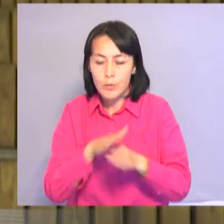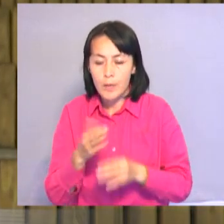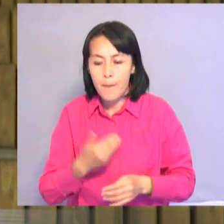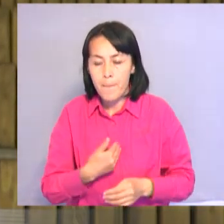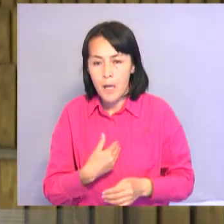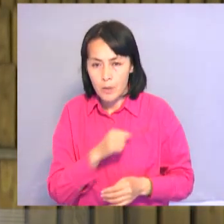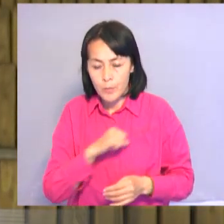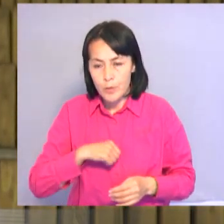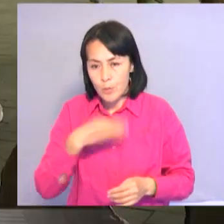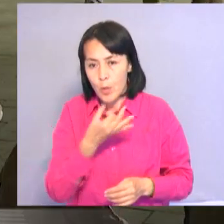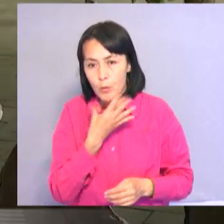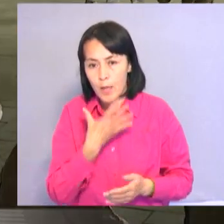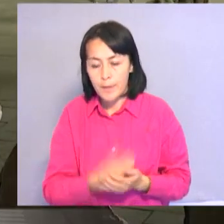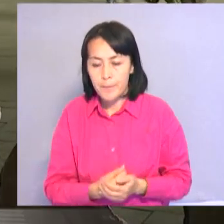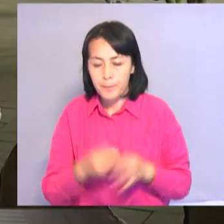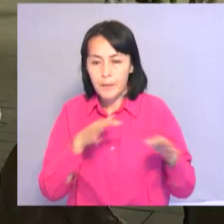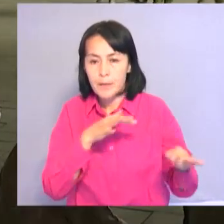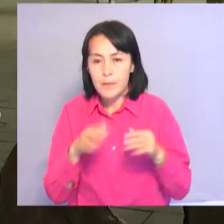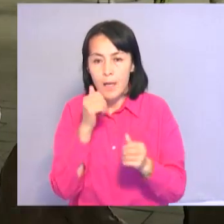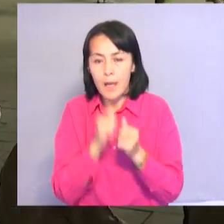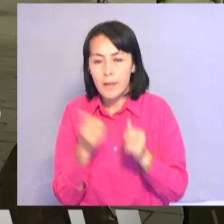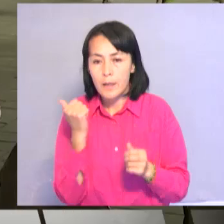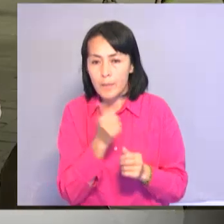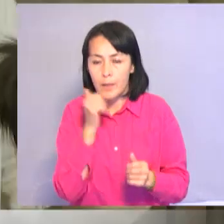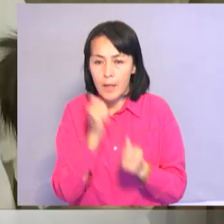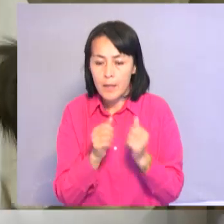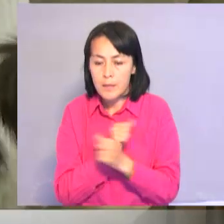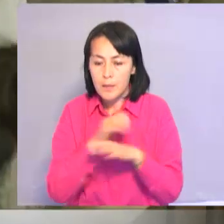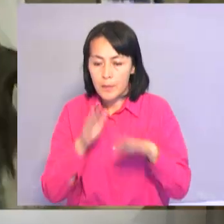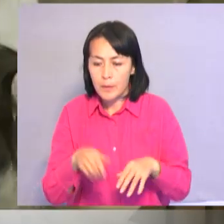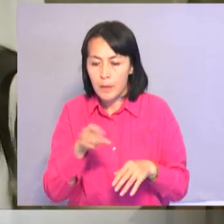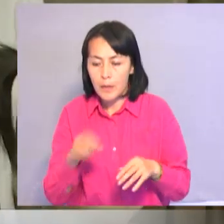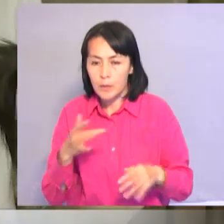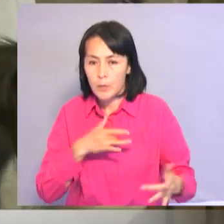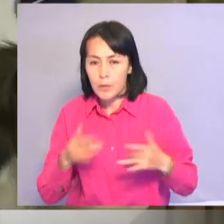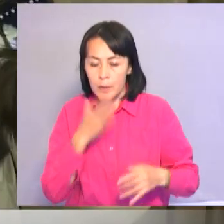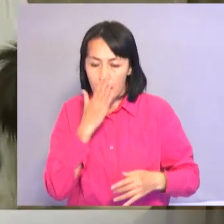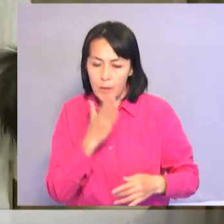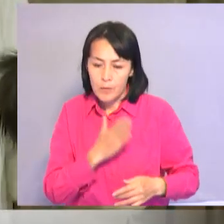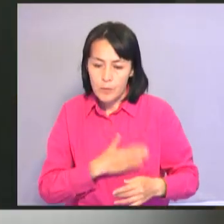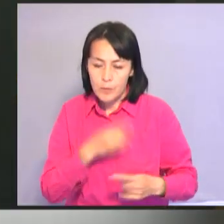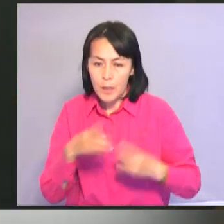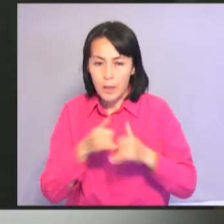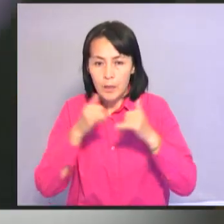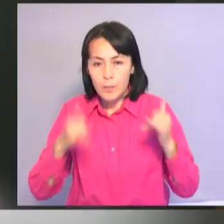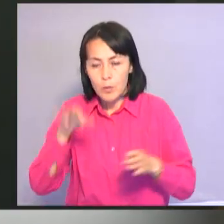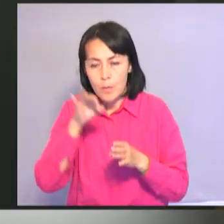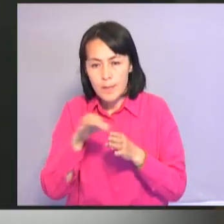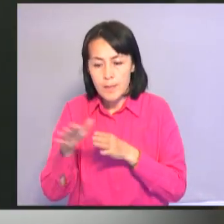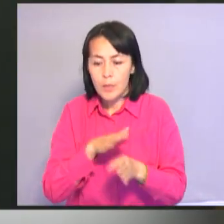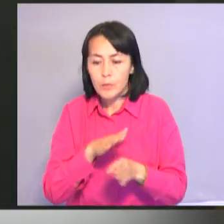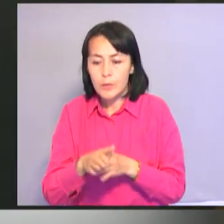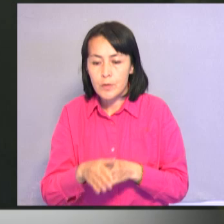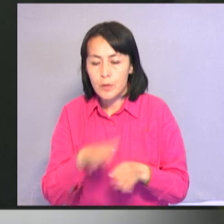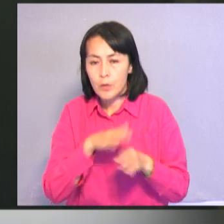маған өзіме қатты ұнады. Іс-шара әр апта әр саябақта халықтың өнерге деген махаббатын оятып, өнермен сусындату мақсатында өткізіліп